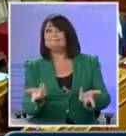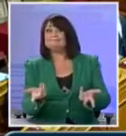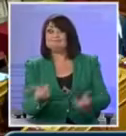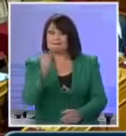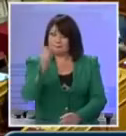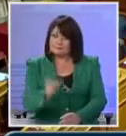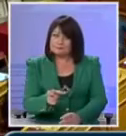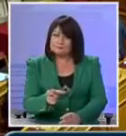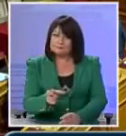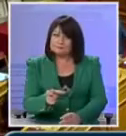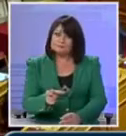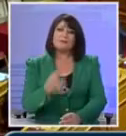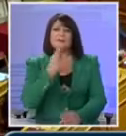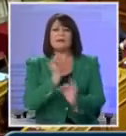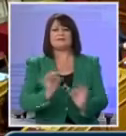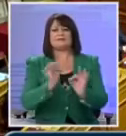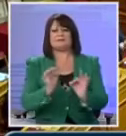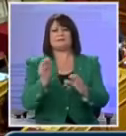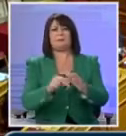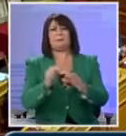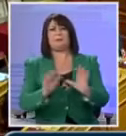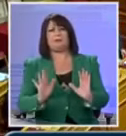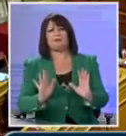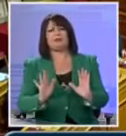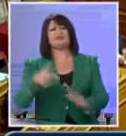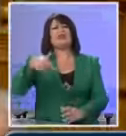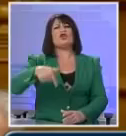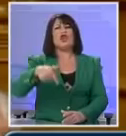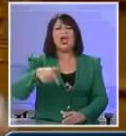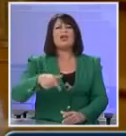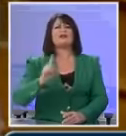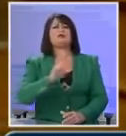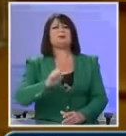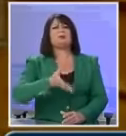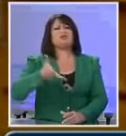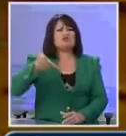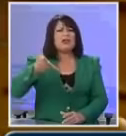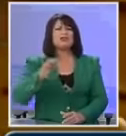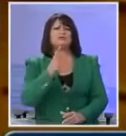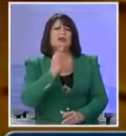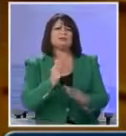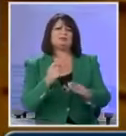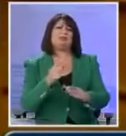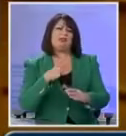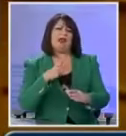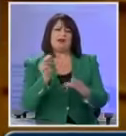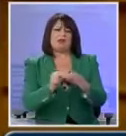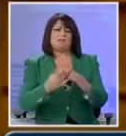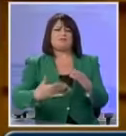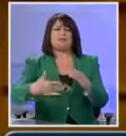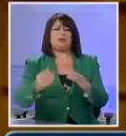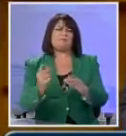είσαστε σε προεκλογική περίοδο άκουσα και εσάς και τον κύριο γεωργιάδη και τον κύριο μητσοτάκη πράγματι αυτό σας